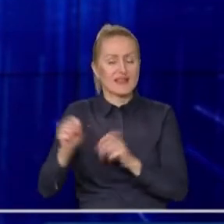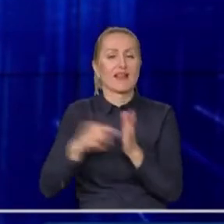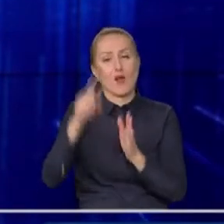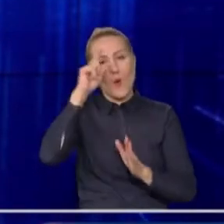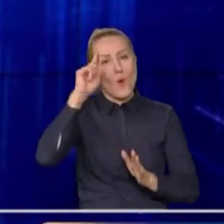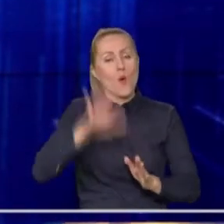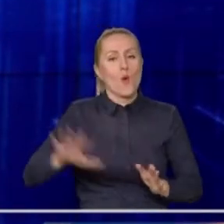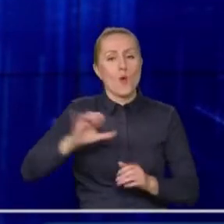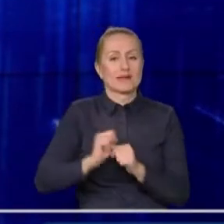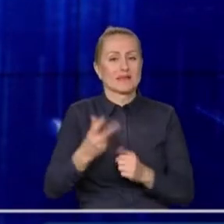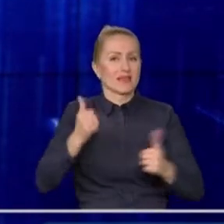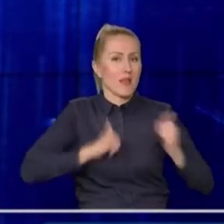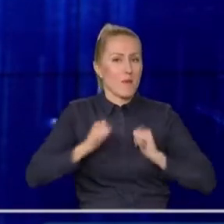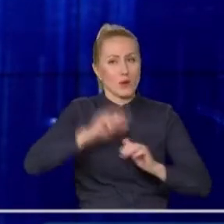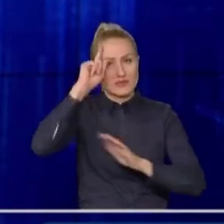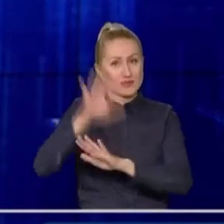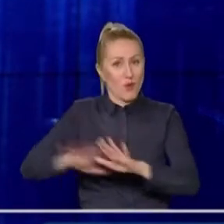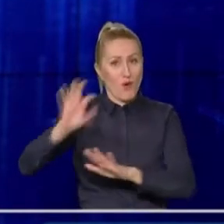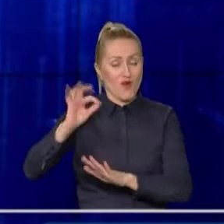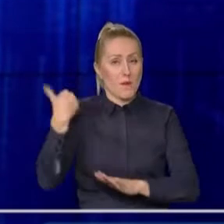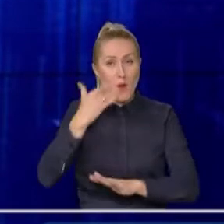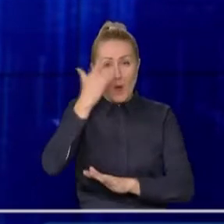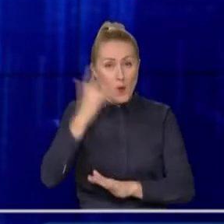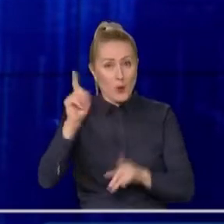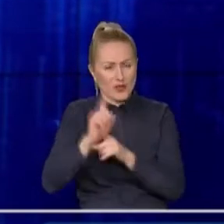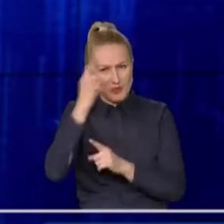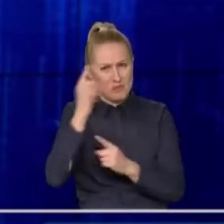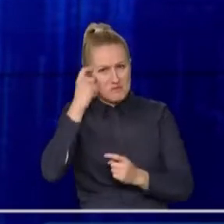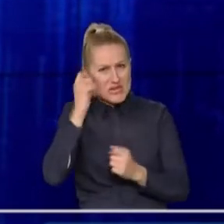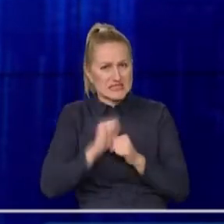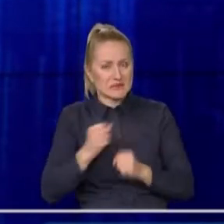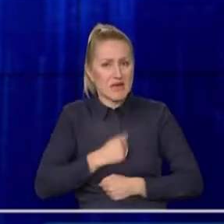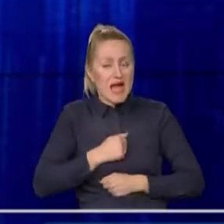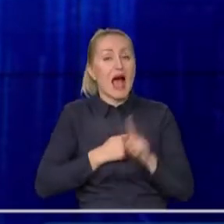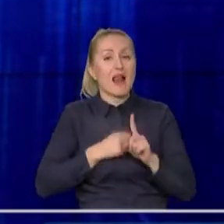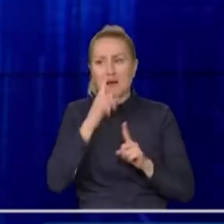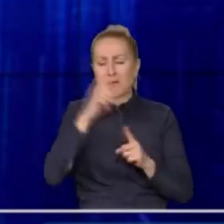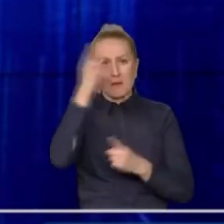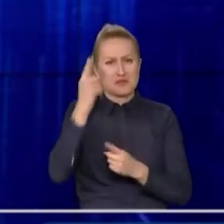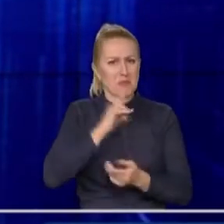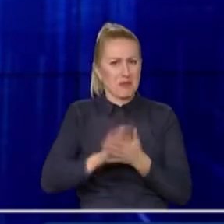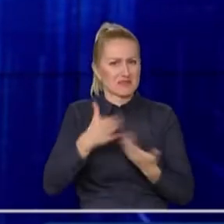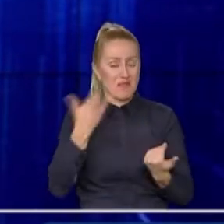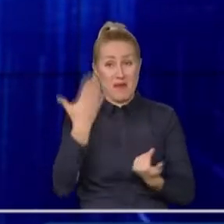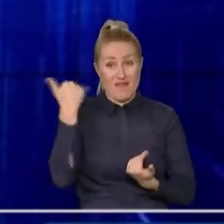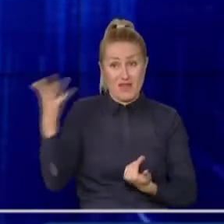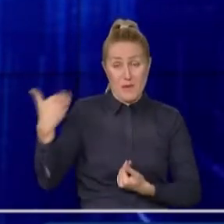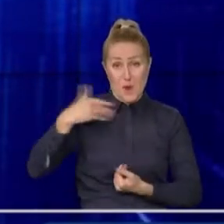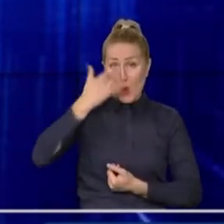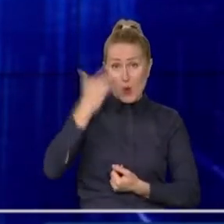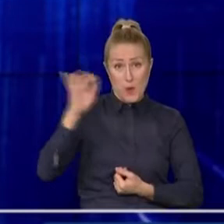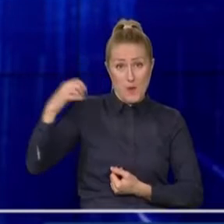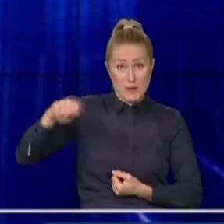budzą coraz większy niepokój społeczeństwa białoruskiego, ale widać, że ta refleksja nie nadeszła. Nie wiem, czy Łukaszenka jeszcze